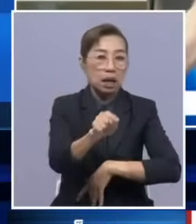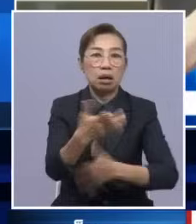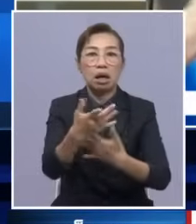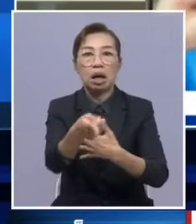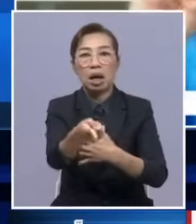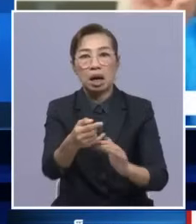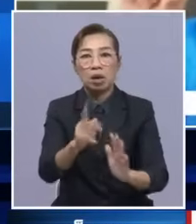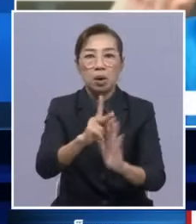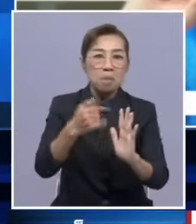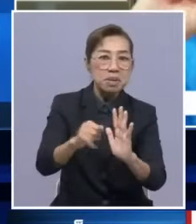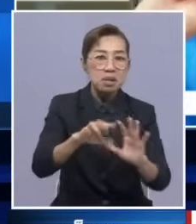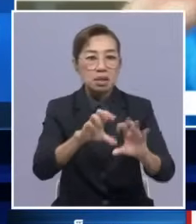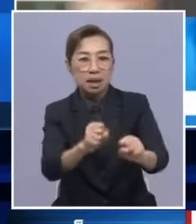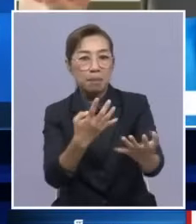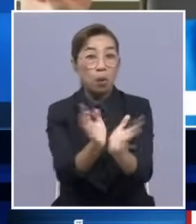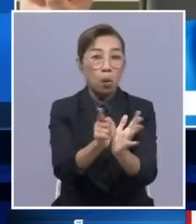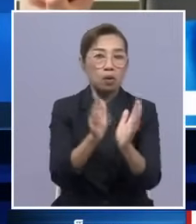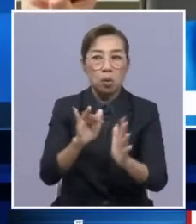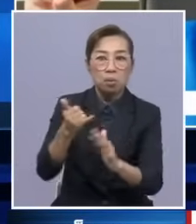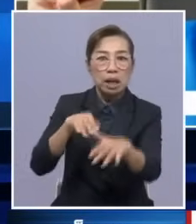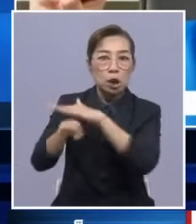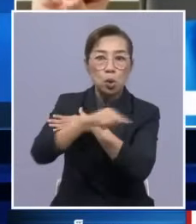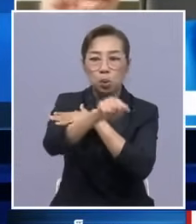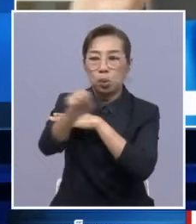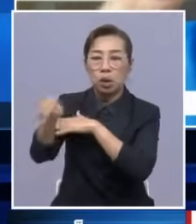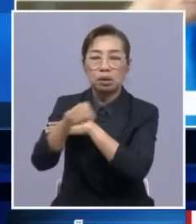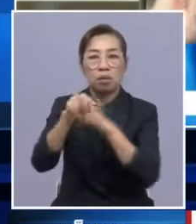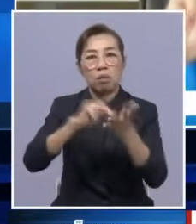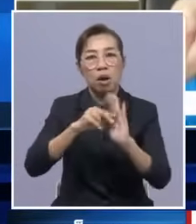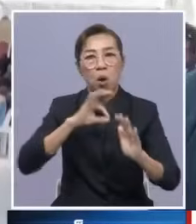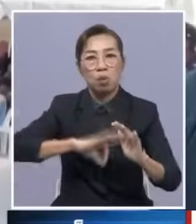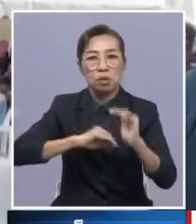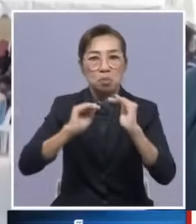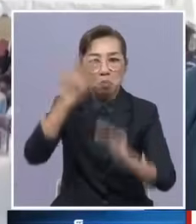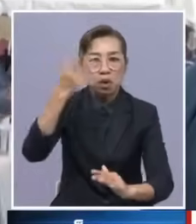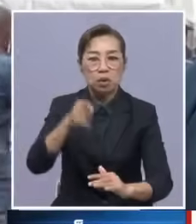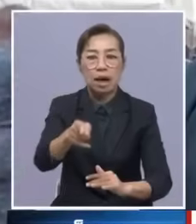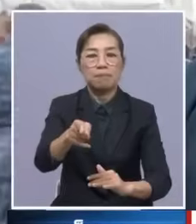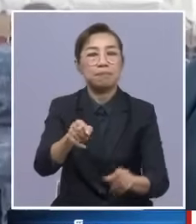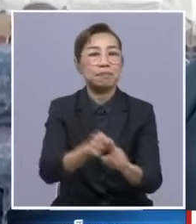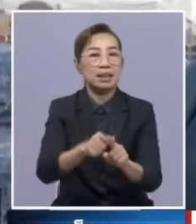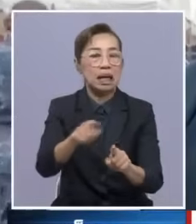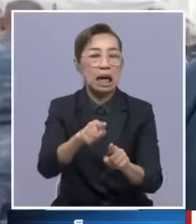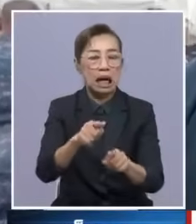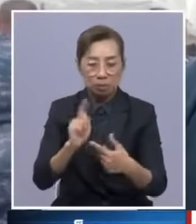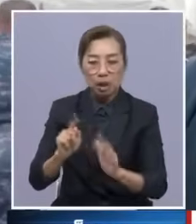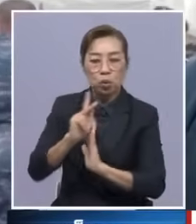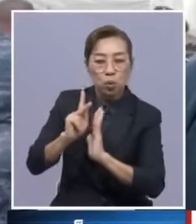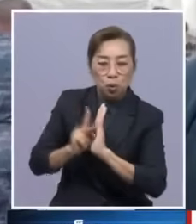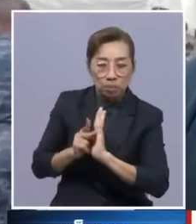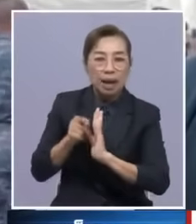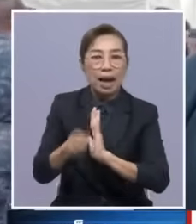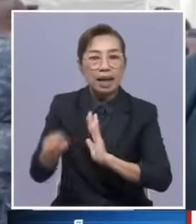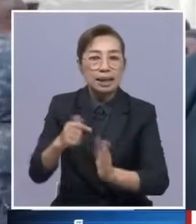ะคะนอกจากนี้นาวาเอกอนุดิษฐ์ยังพูดด้วยนะว่าหลักนิติธรรมเนี่ยคือเครื่องมือสำคัญในการแก้ไขปัญหา